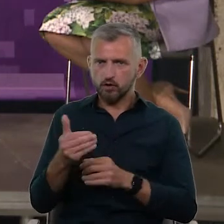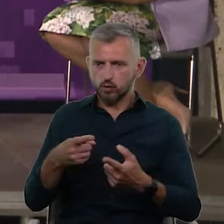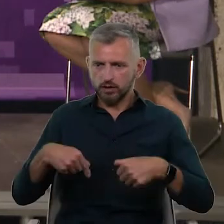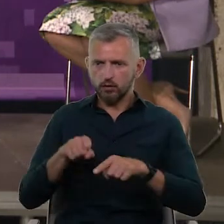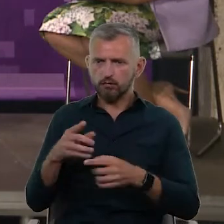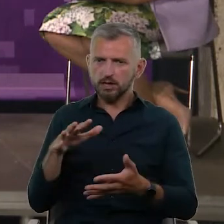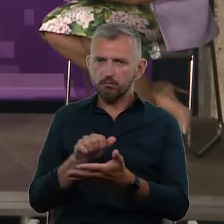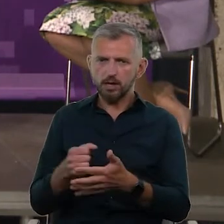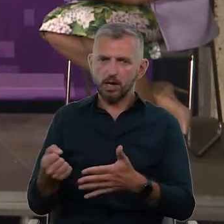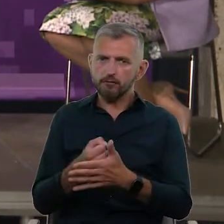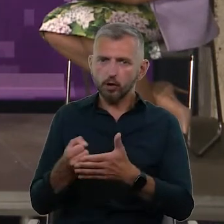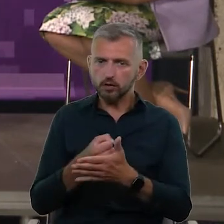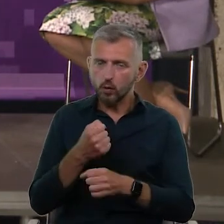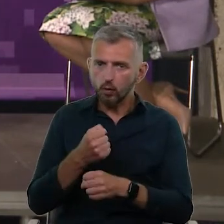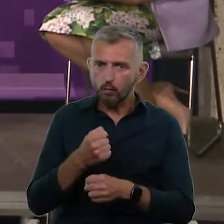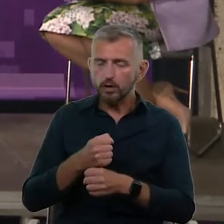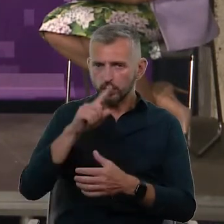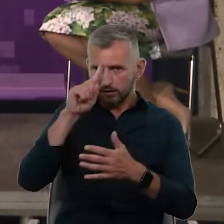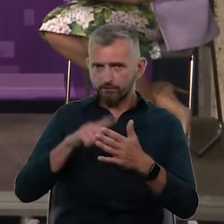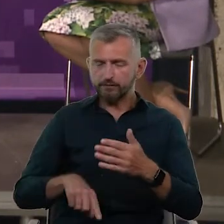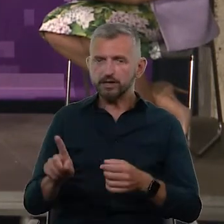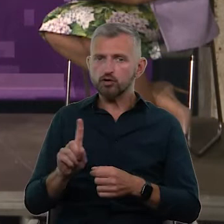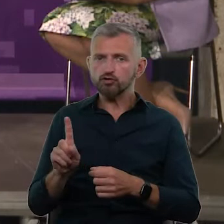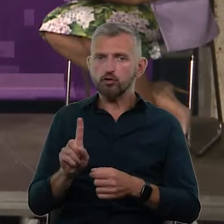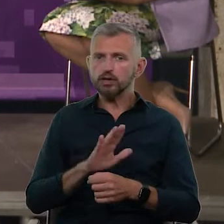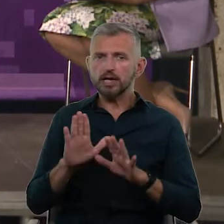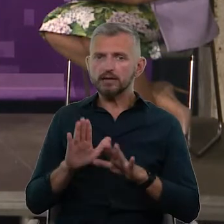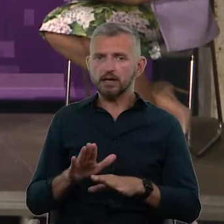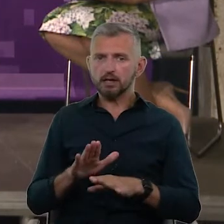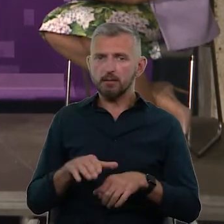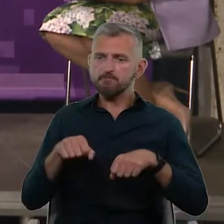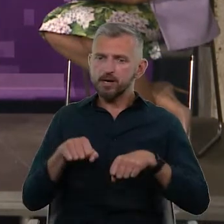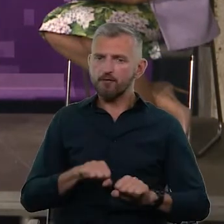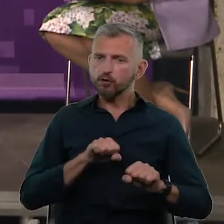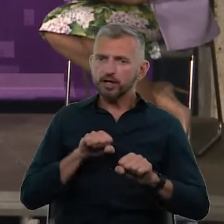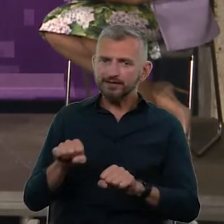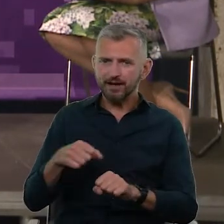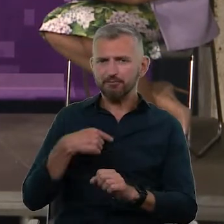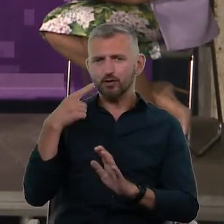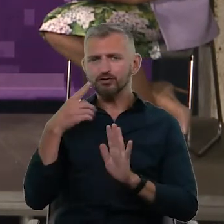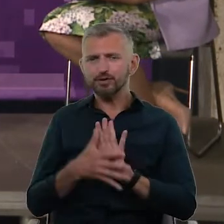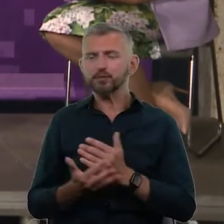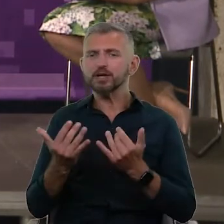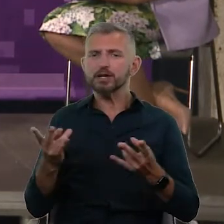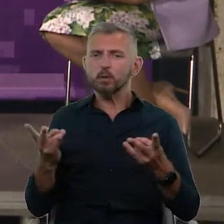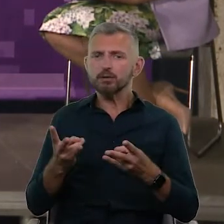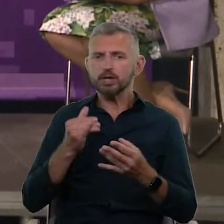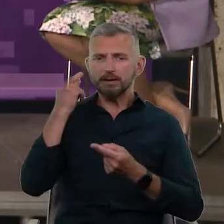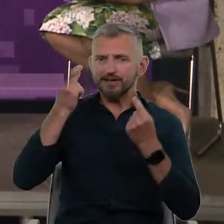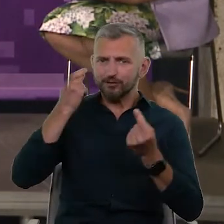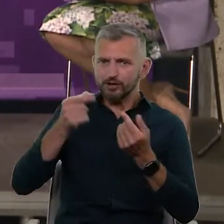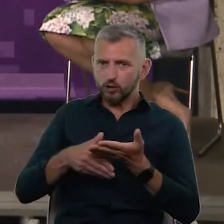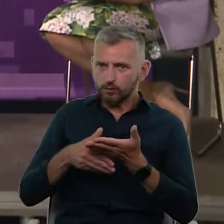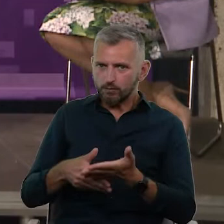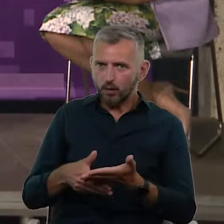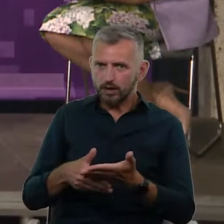такою адвокаційною роботою, впевнена, що не тільки правозахисна, і ми розуміємо, скільки потребується і психологічної